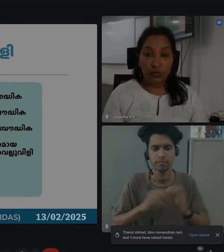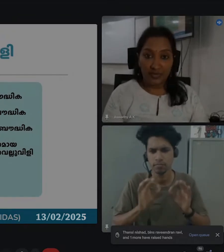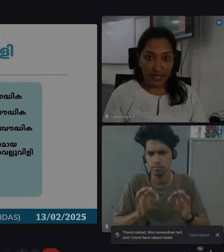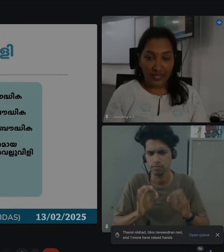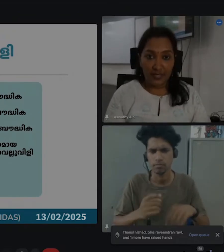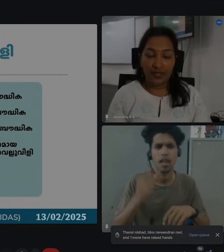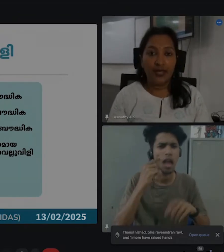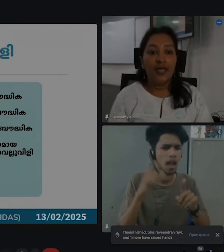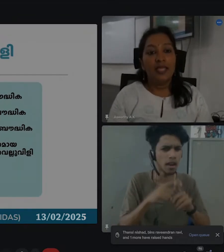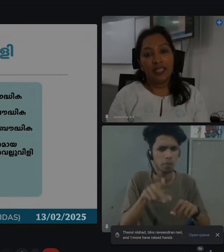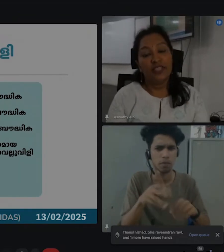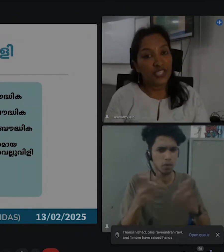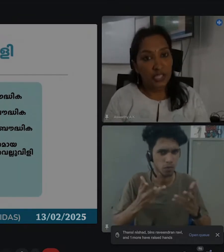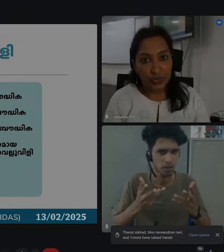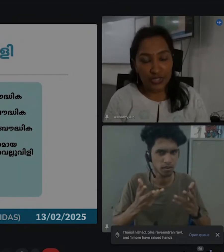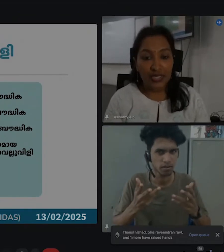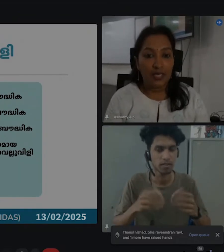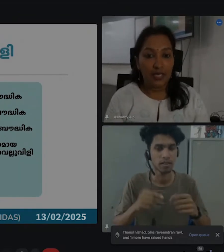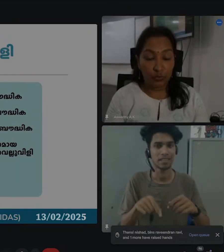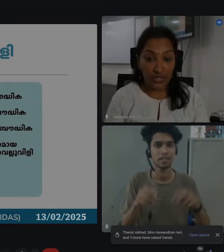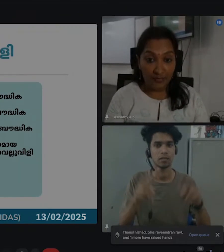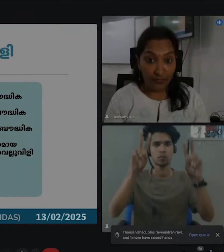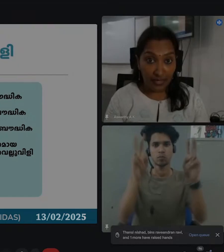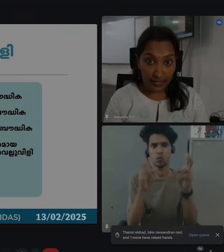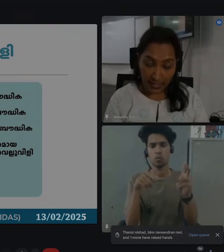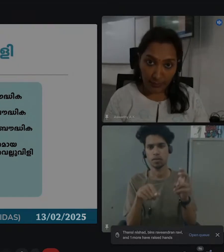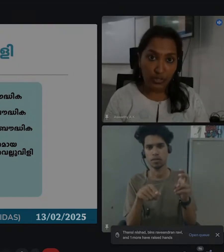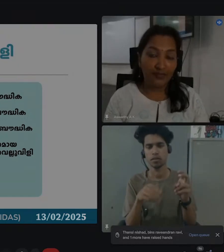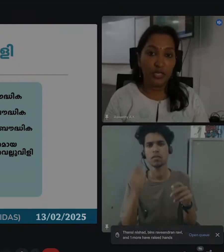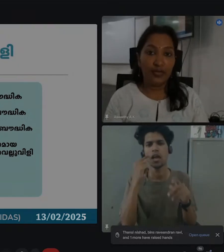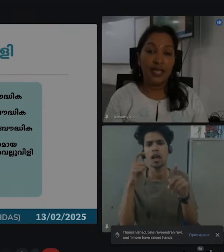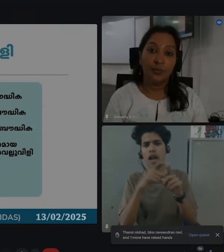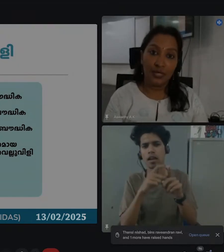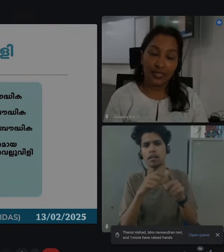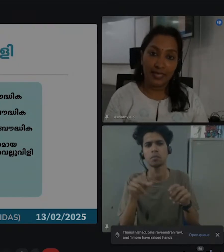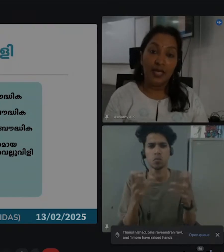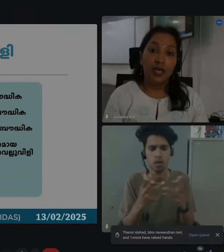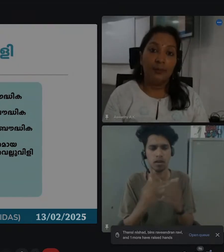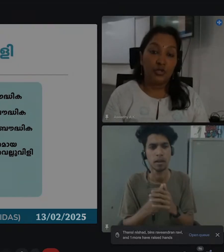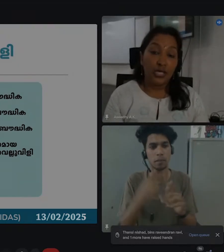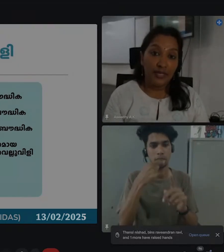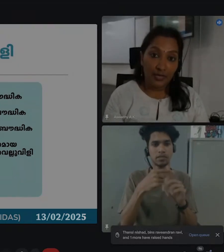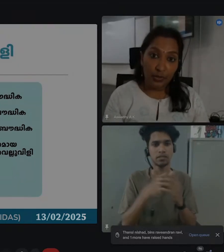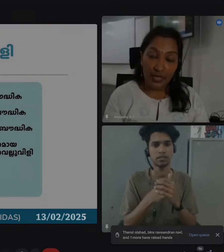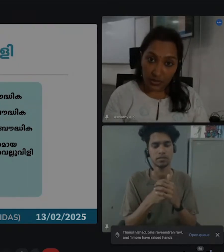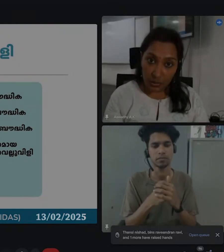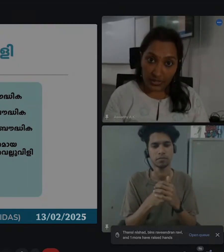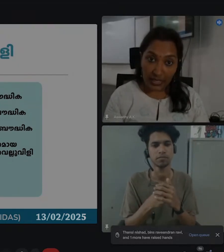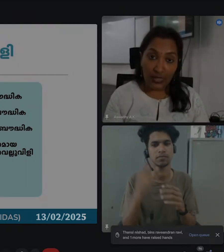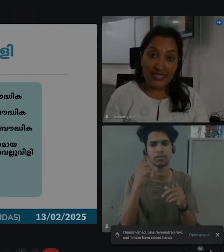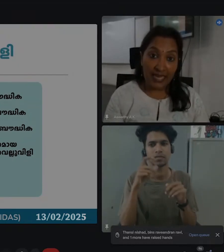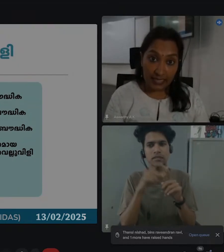എന്താണ് ഭൗതിക വെല്ലുവിളി? ഈ വിഷയത്തെക്കുറിച്ച് എന്താണ് ഭൗതിക വെല്ലുവിളി, അതുപോലെ തന്നെ ഭൗതിക വെല്ലുവിളി